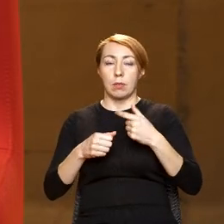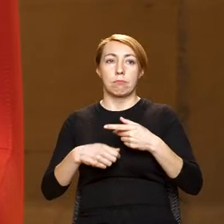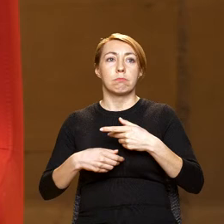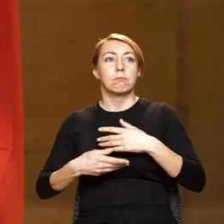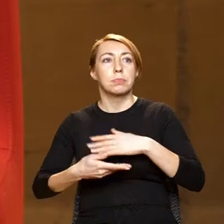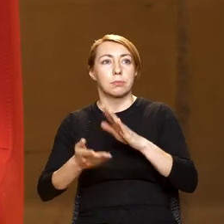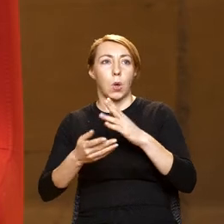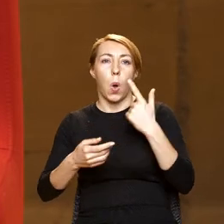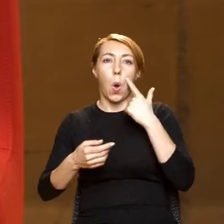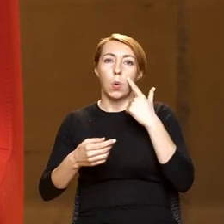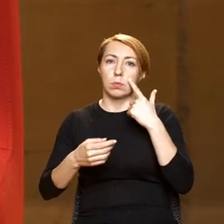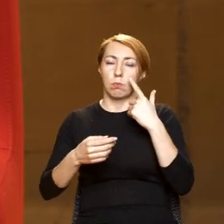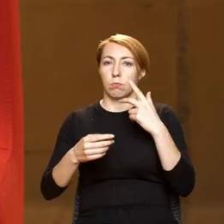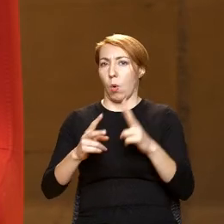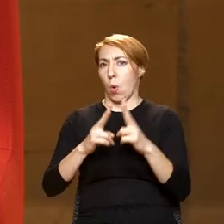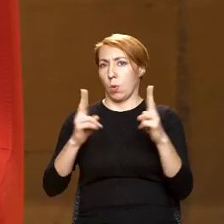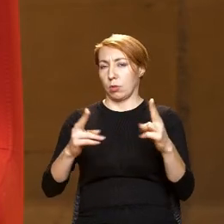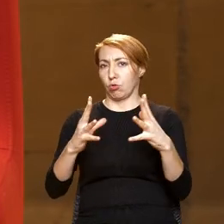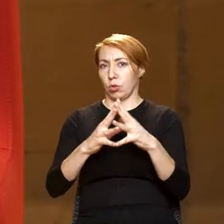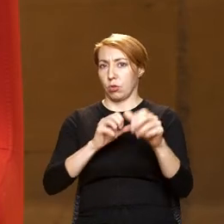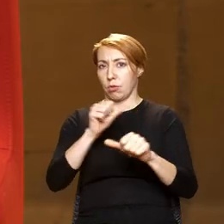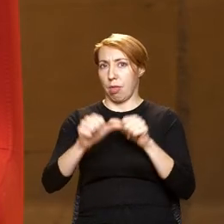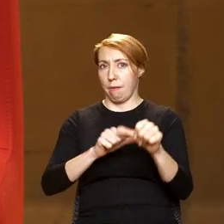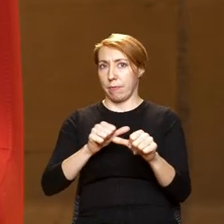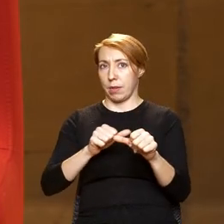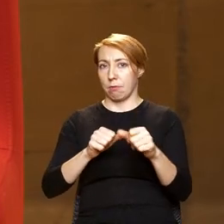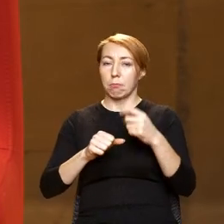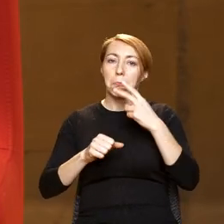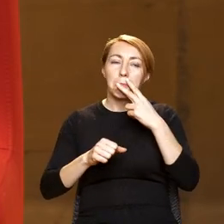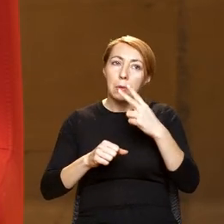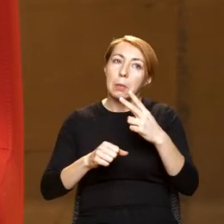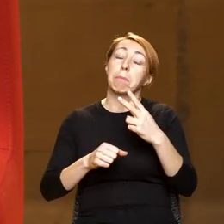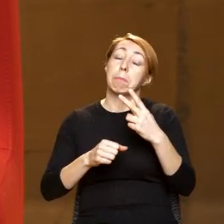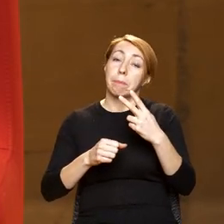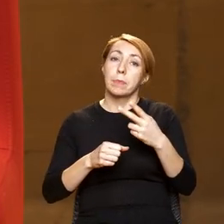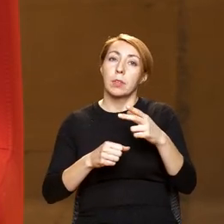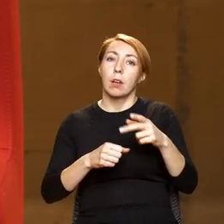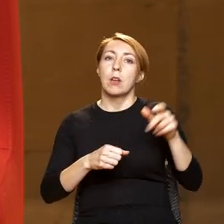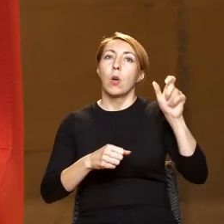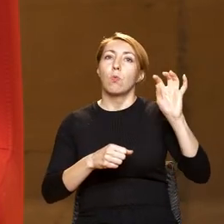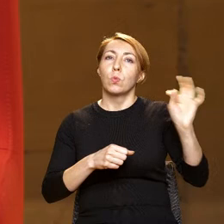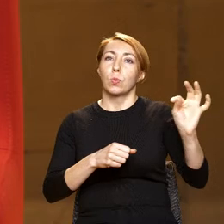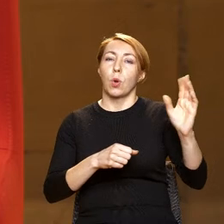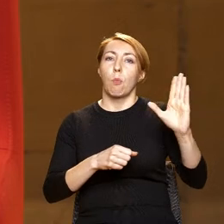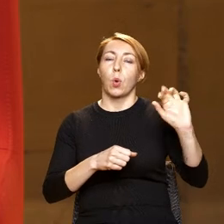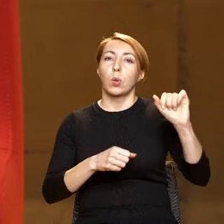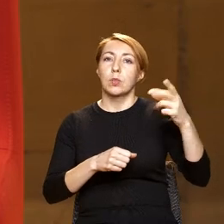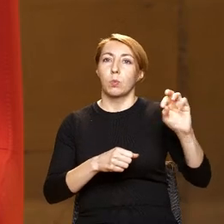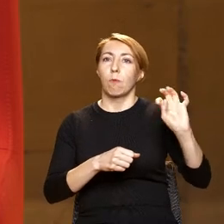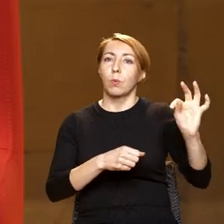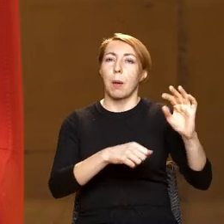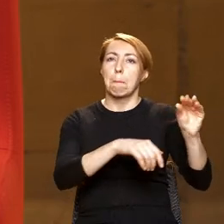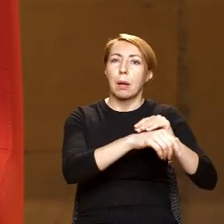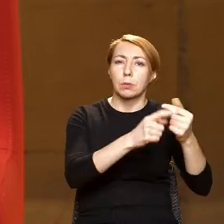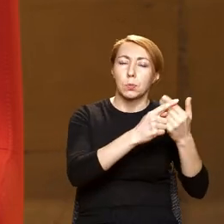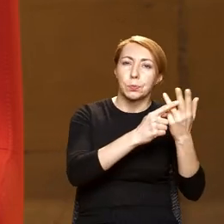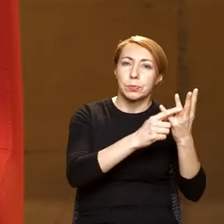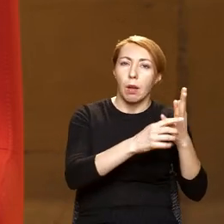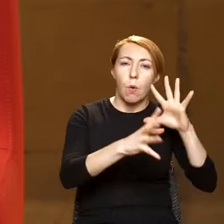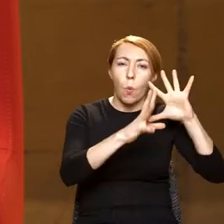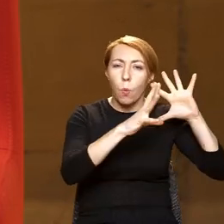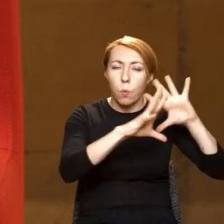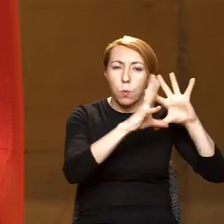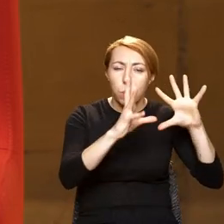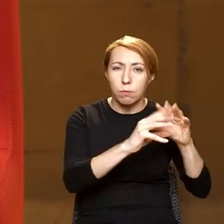lat 10. Co świadczy o tym, że dorobek Bronisława Piłsudskiego nadal jest analizowany,